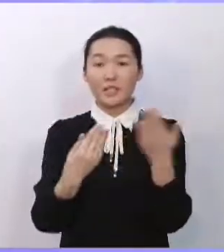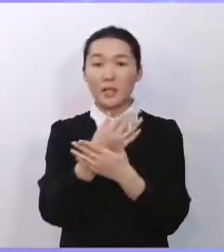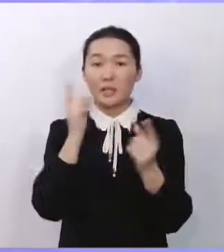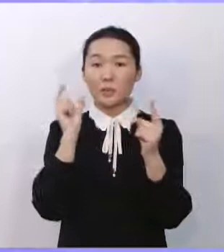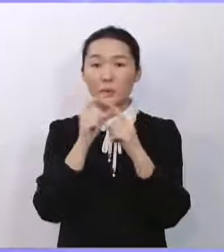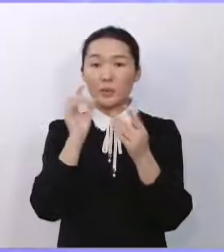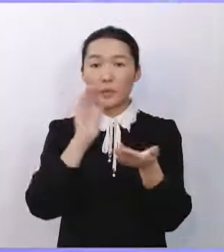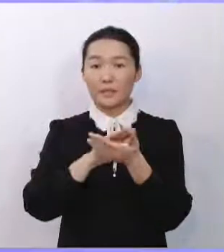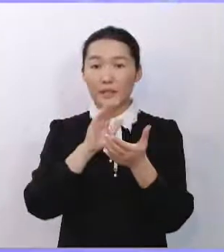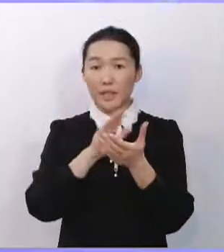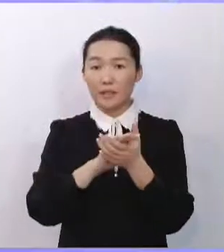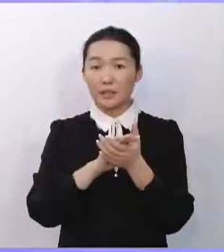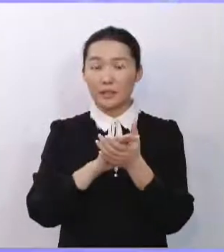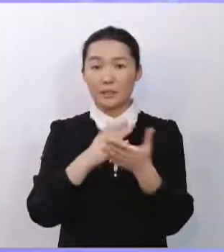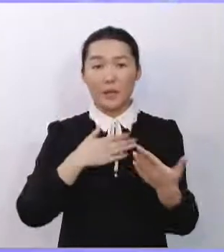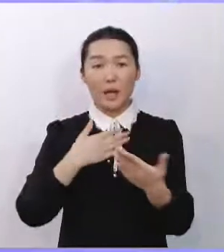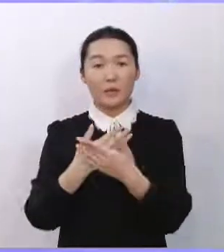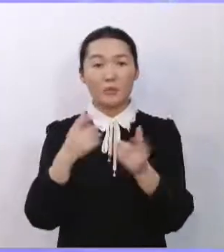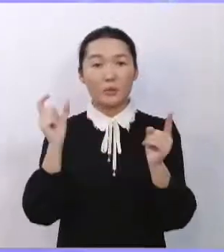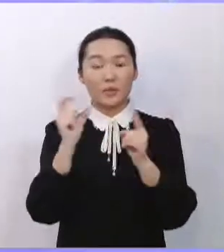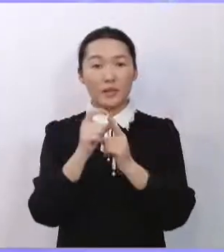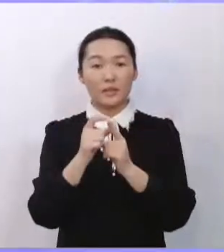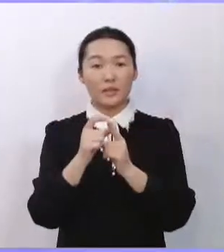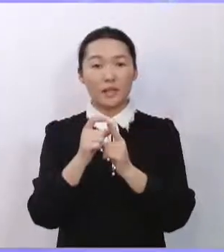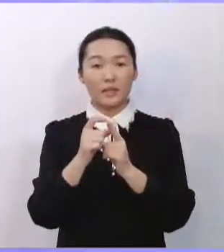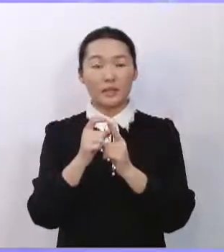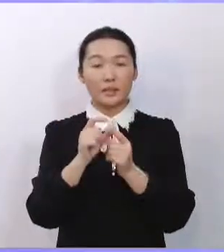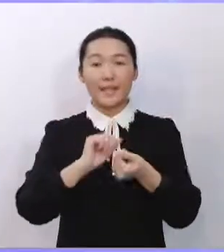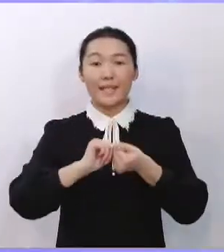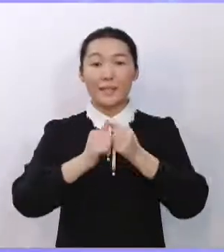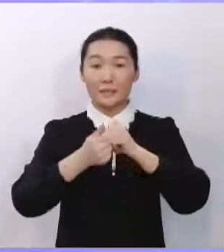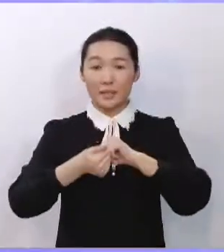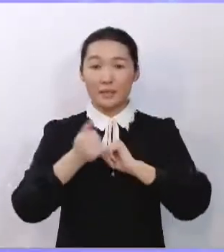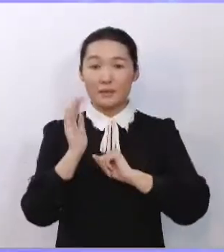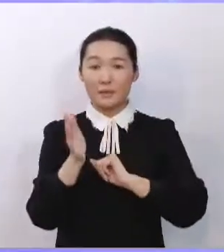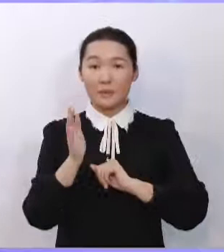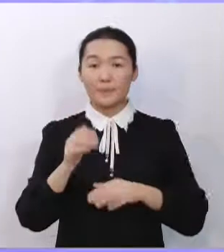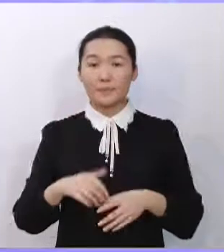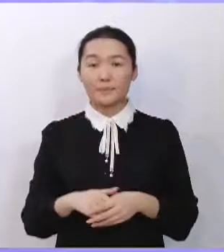менен таанышып, активдүү лексиканы эсибизге салабыз.